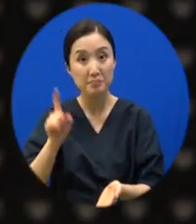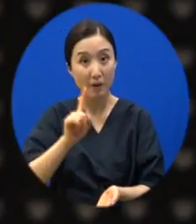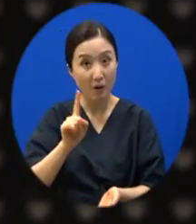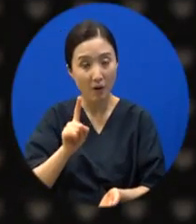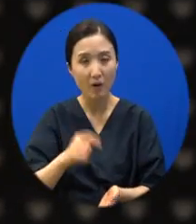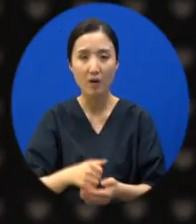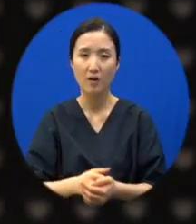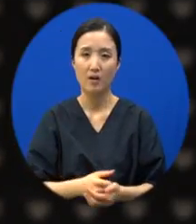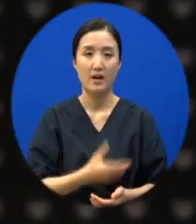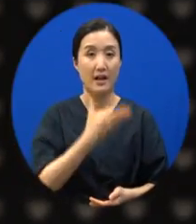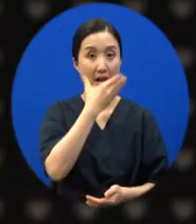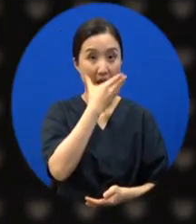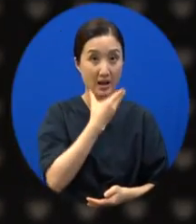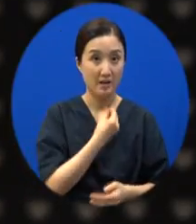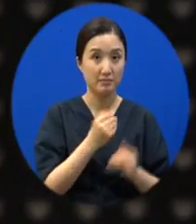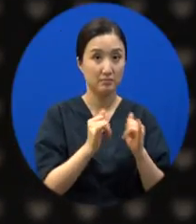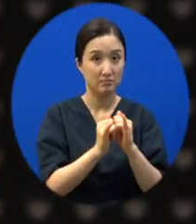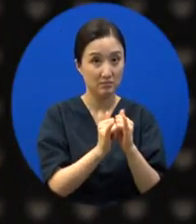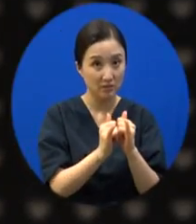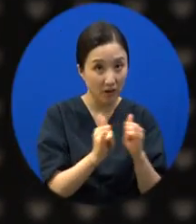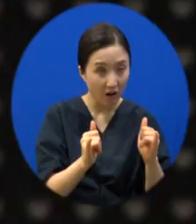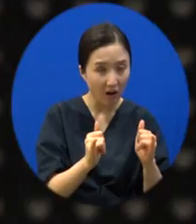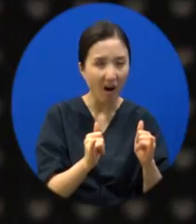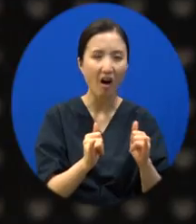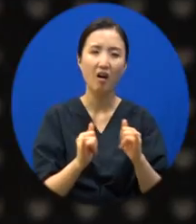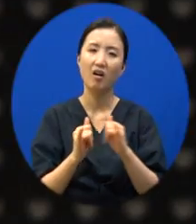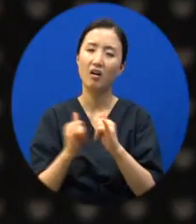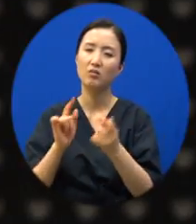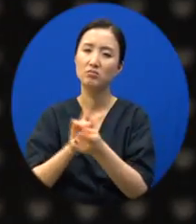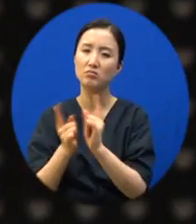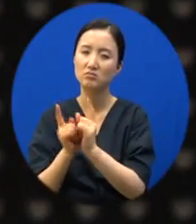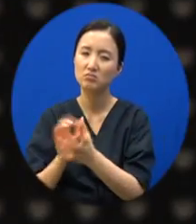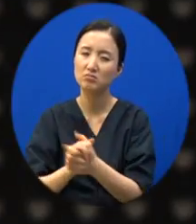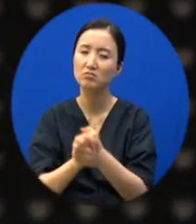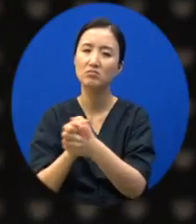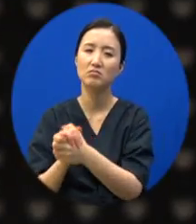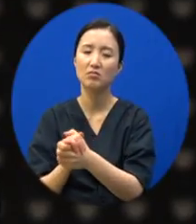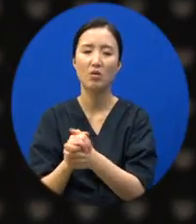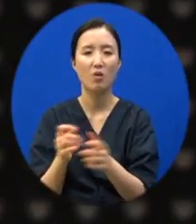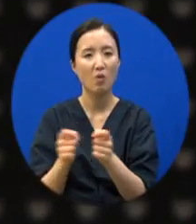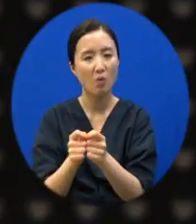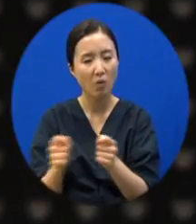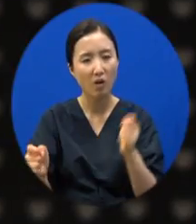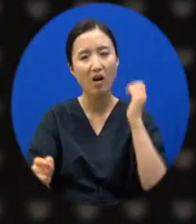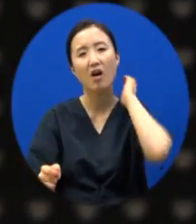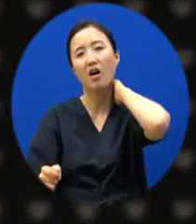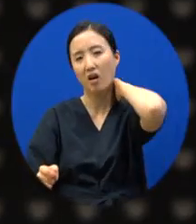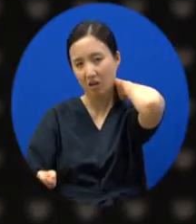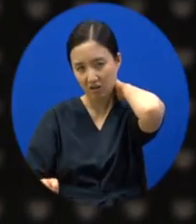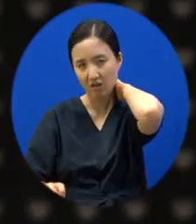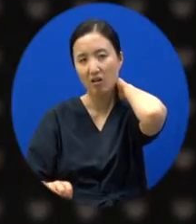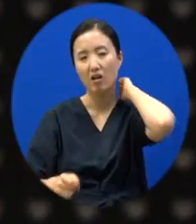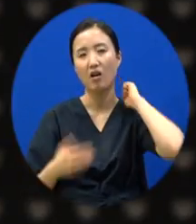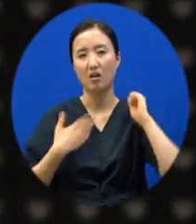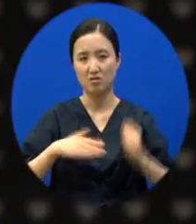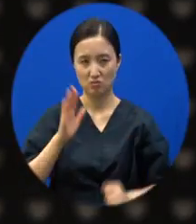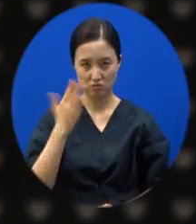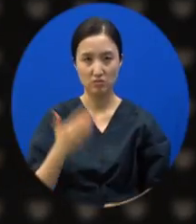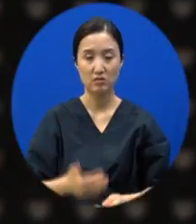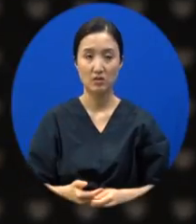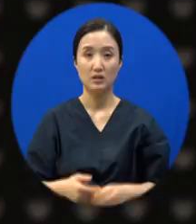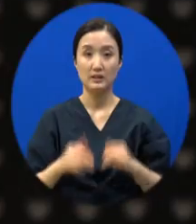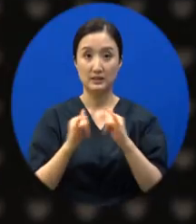좋은 인간관계를 오래도록 유지하더라. 이 긍정적인 인간관계를 얻기 위해서